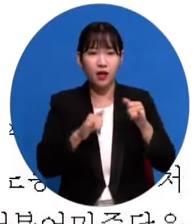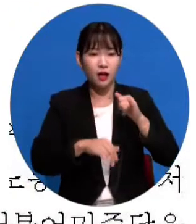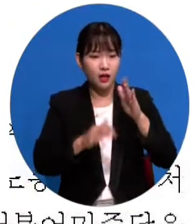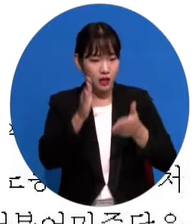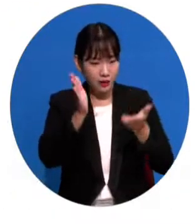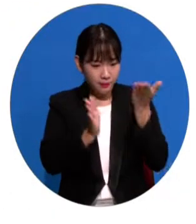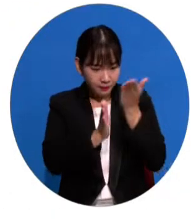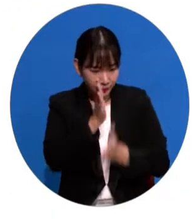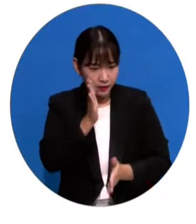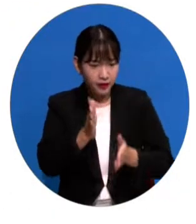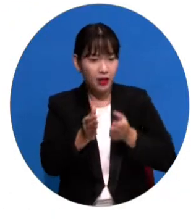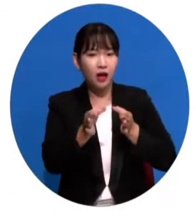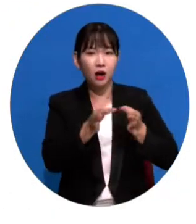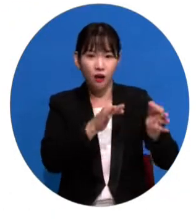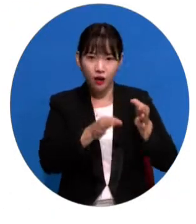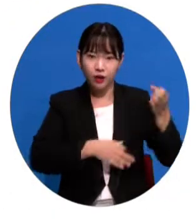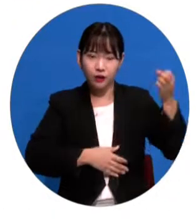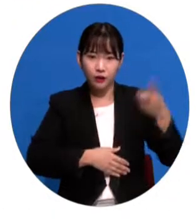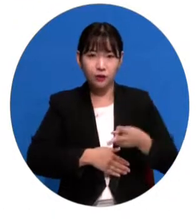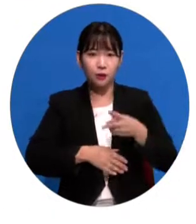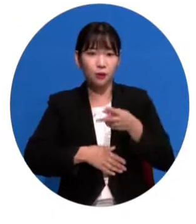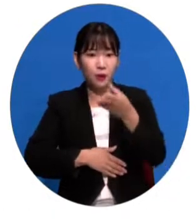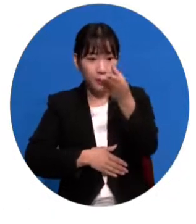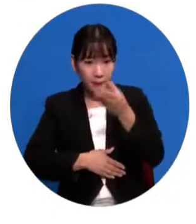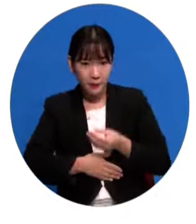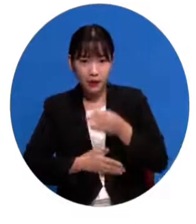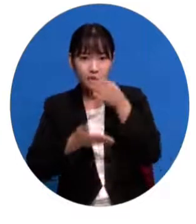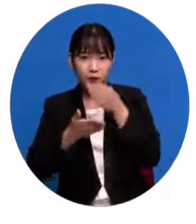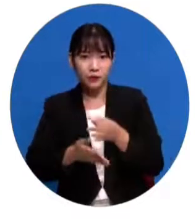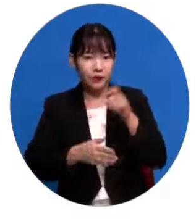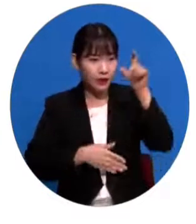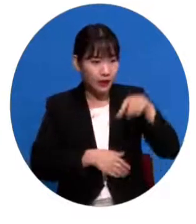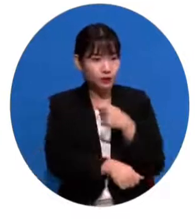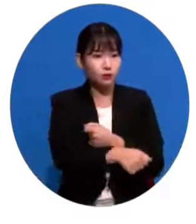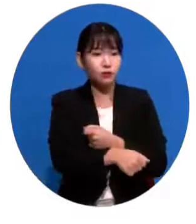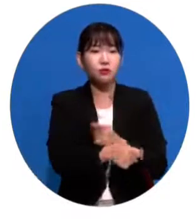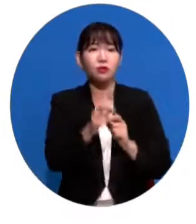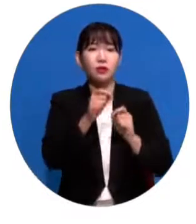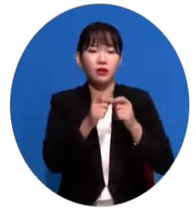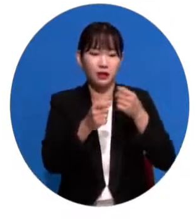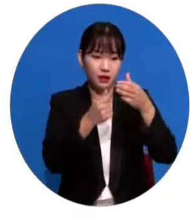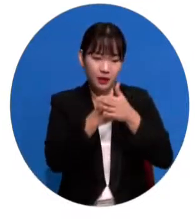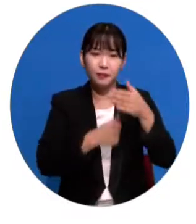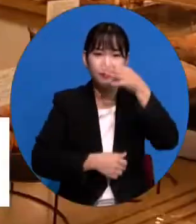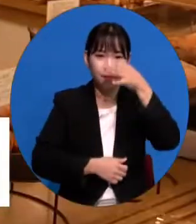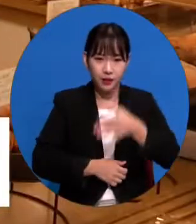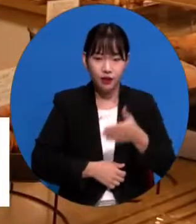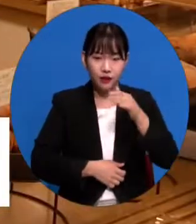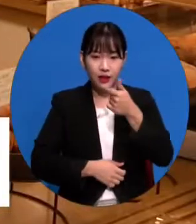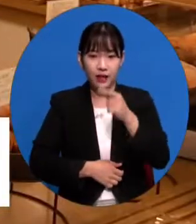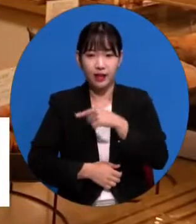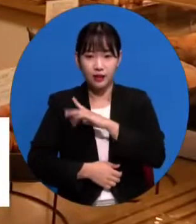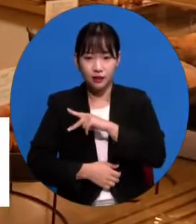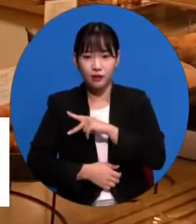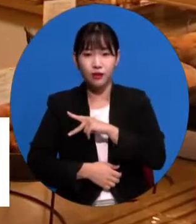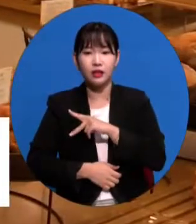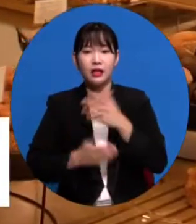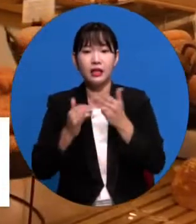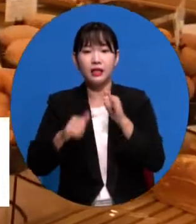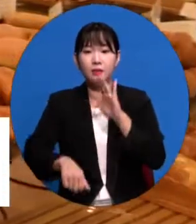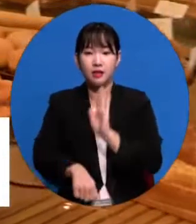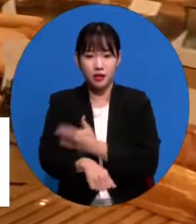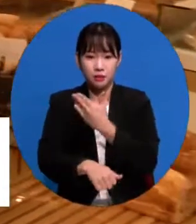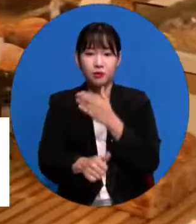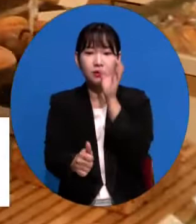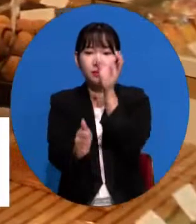거래 구조와 임대료, 카드 수수료가 주된 이유인데 한 의원은 최저임금을 받고 있는 노동자의 탓으로 돌리고